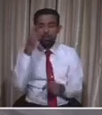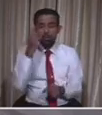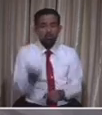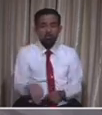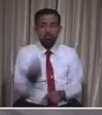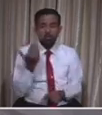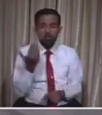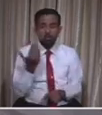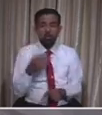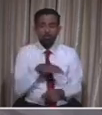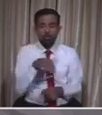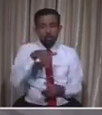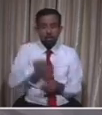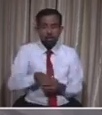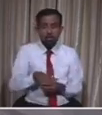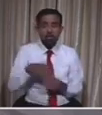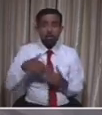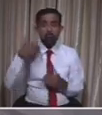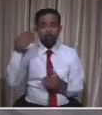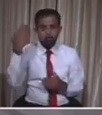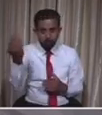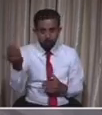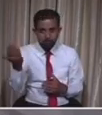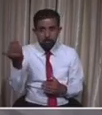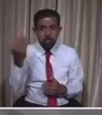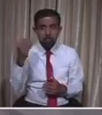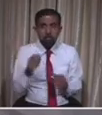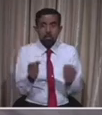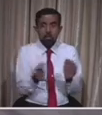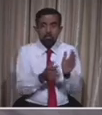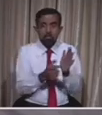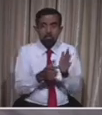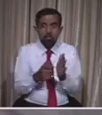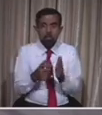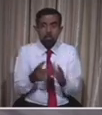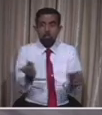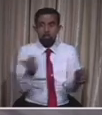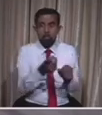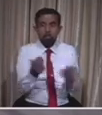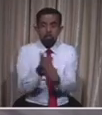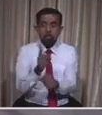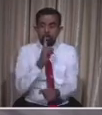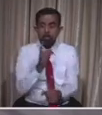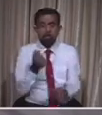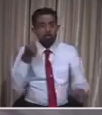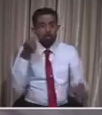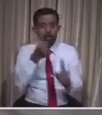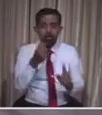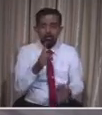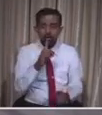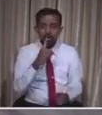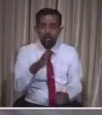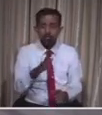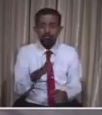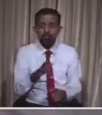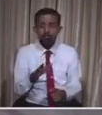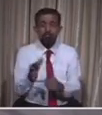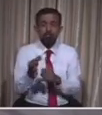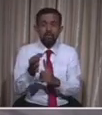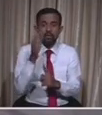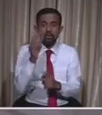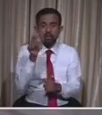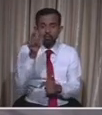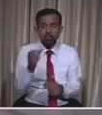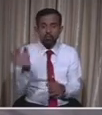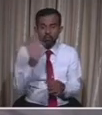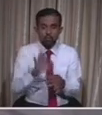මේක සභාවේ සිද්ධ වුණා. හැබැයි සභාවේ පිටදීදී මිනිස්සු බය කරලා තියෙනවා. මන්ත්‍රීවරු මරනවා කියලා තියෙනවා. මන්ත්‍රීවරු ගහනවා කියලා තියෙනවා. එහෙනම් ඒ ජනාධිපතිවරයා පත්